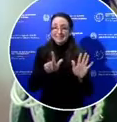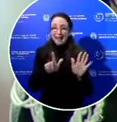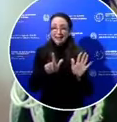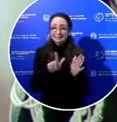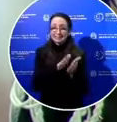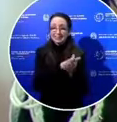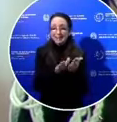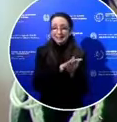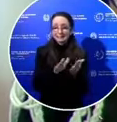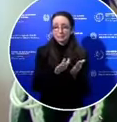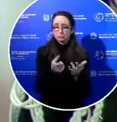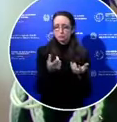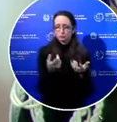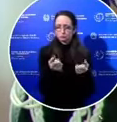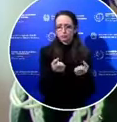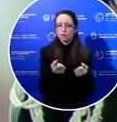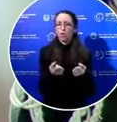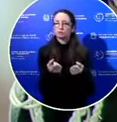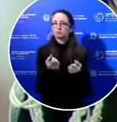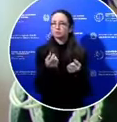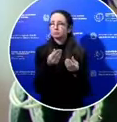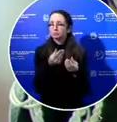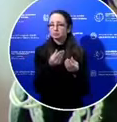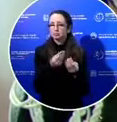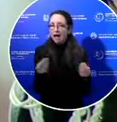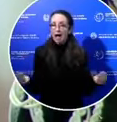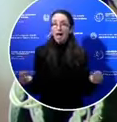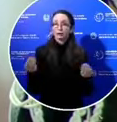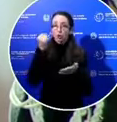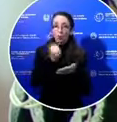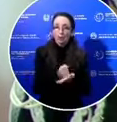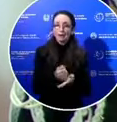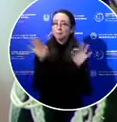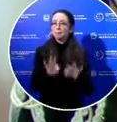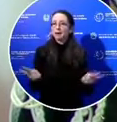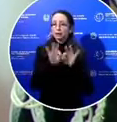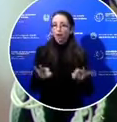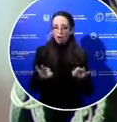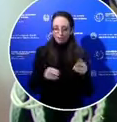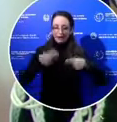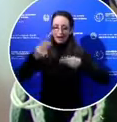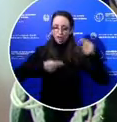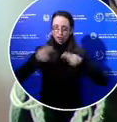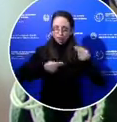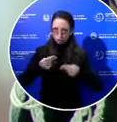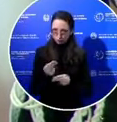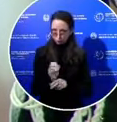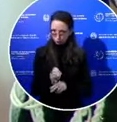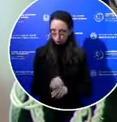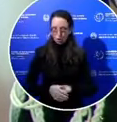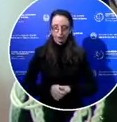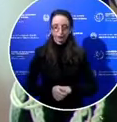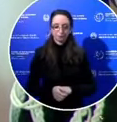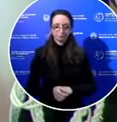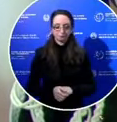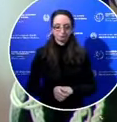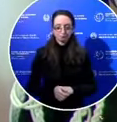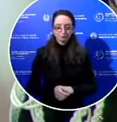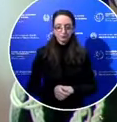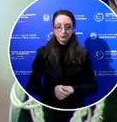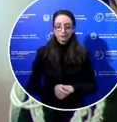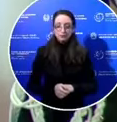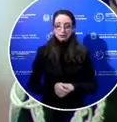370 documenti tra quelli preparatori e le relazioni istruttorie. E abbiamo voluto fare tutto questo,